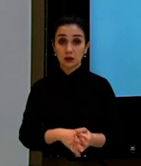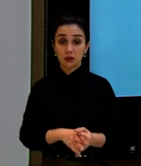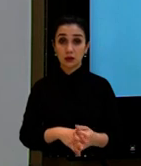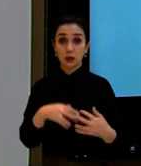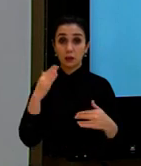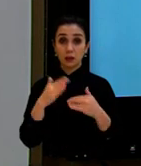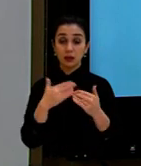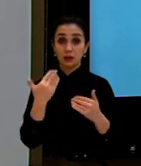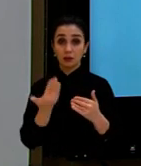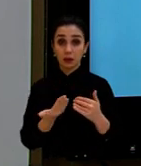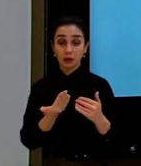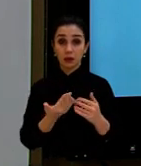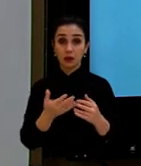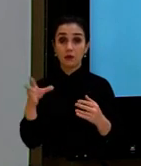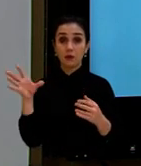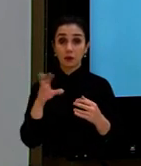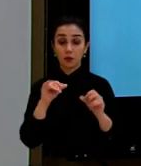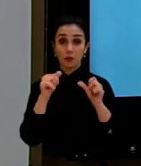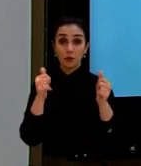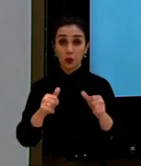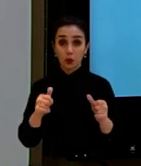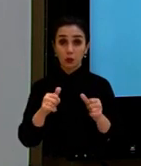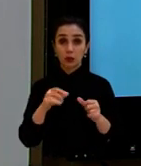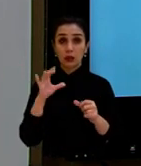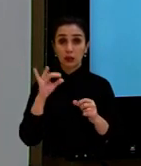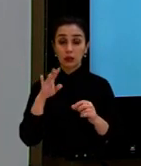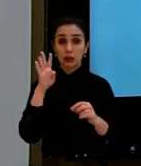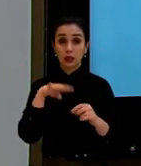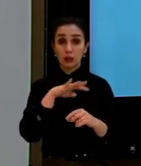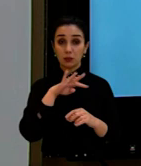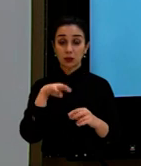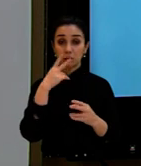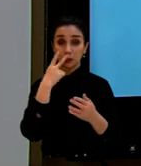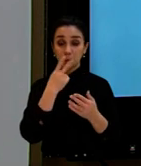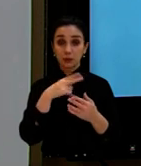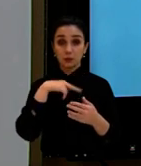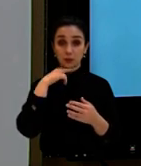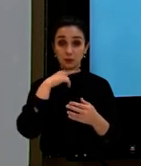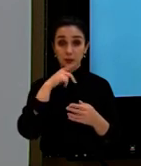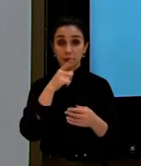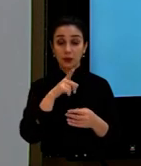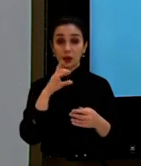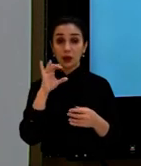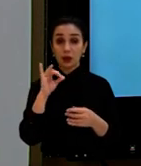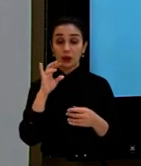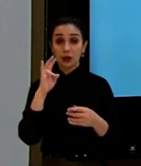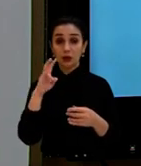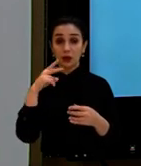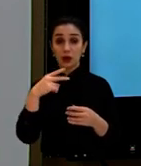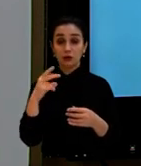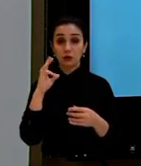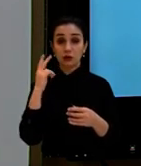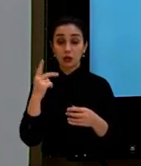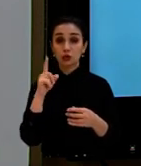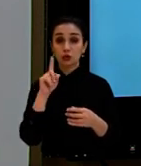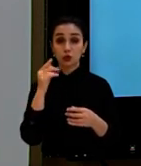Перед вами все формулы и табличка. Обратите внимание, n равно 3. То